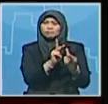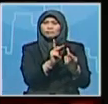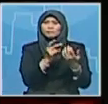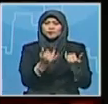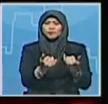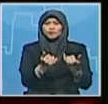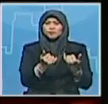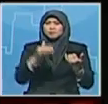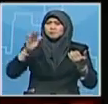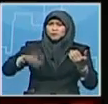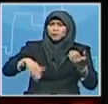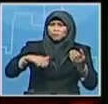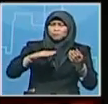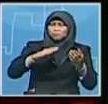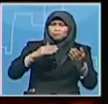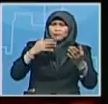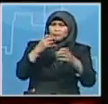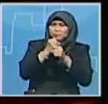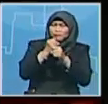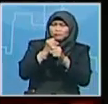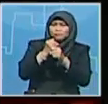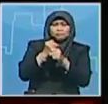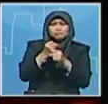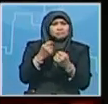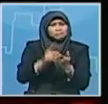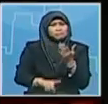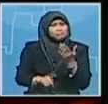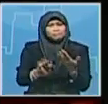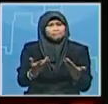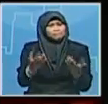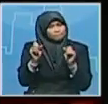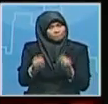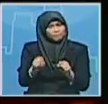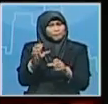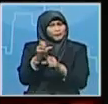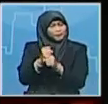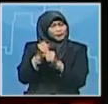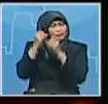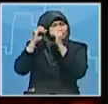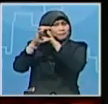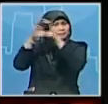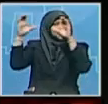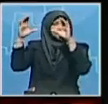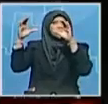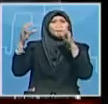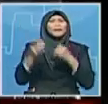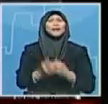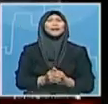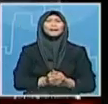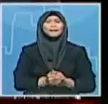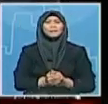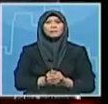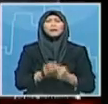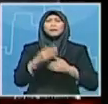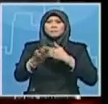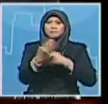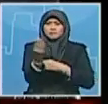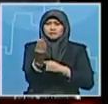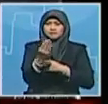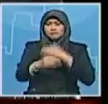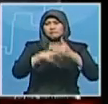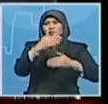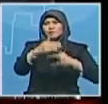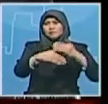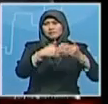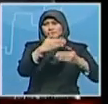tidak tertunaikan itu, apa kalau boleh saya dapat sedikit gambaran? Biasanya memang proses. Proses